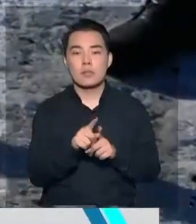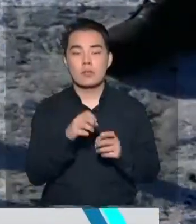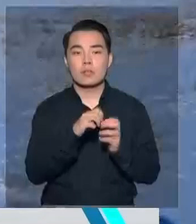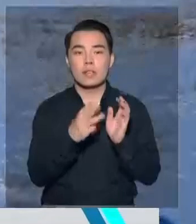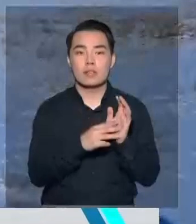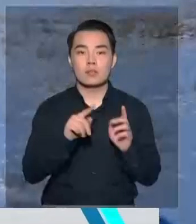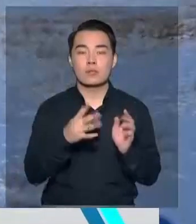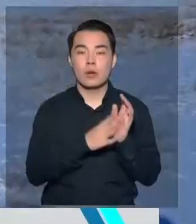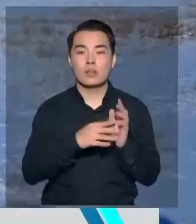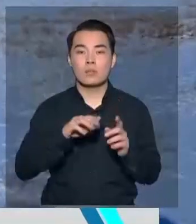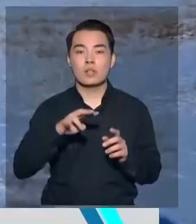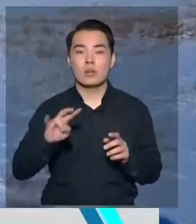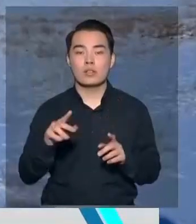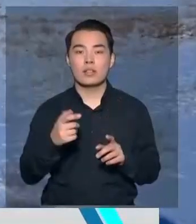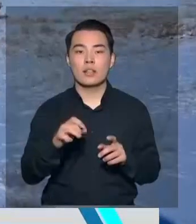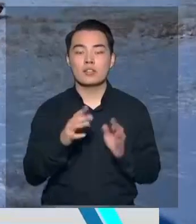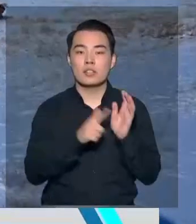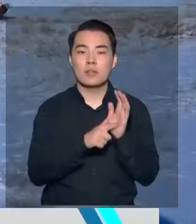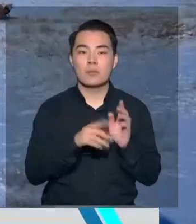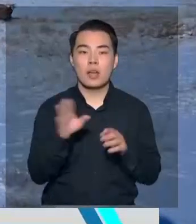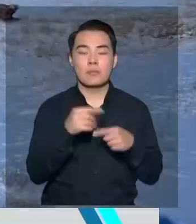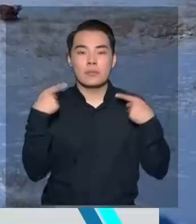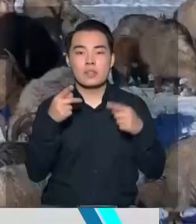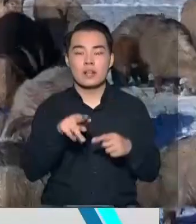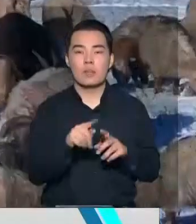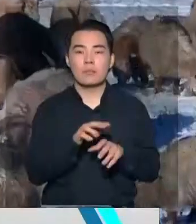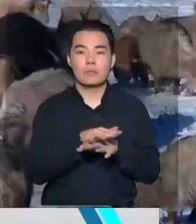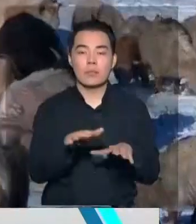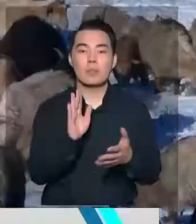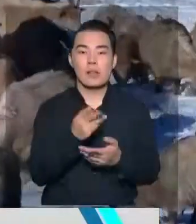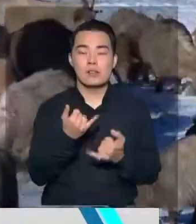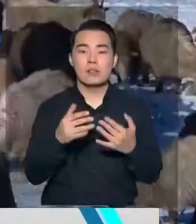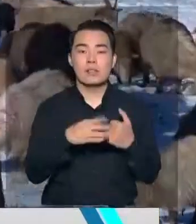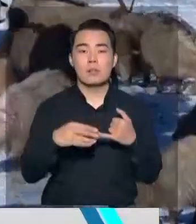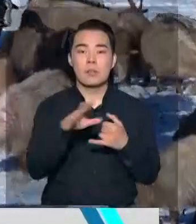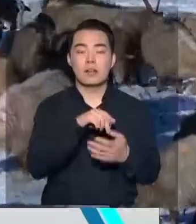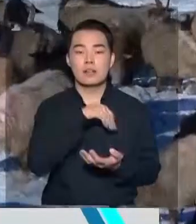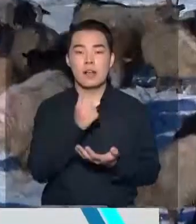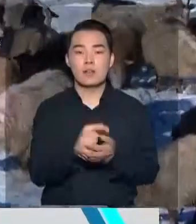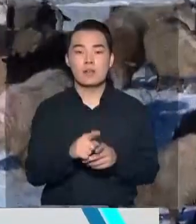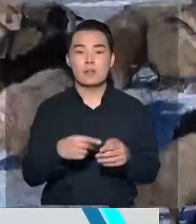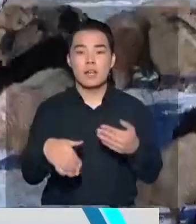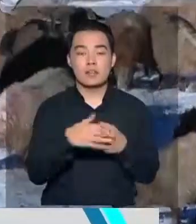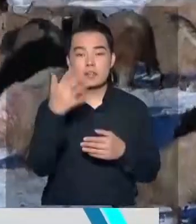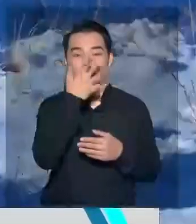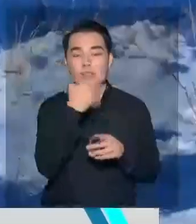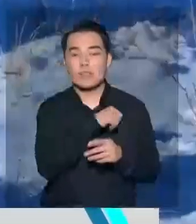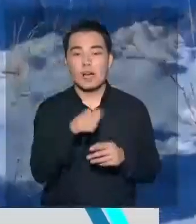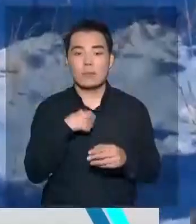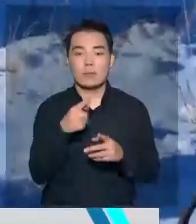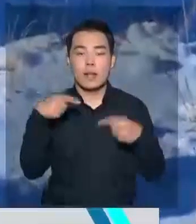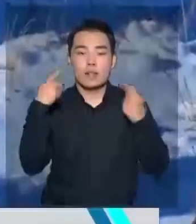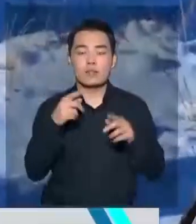миллион гектар жердің 7 миллионы ғана жайылым ретінде пайдалануда. Енді аймақ басшылығы алдағы 5 жылдықта өңірдегі мал